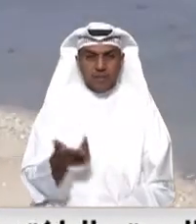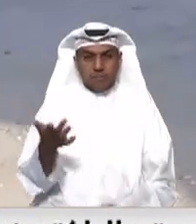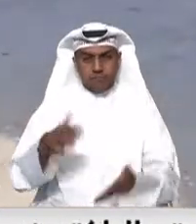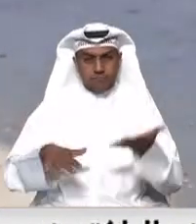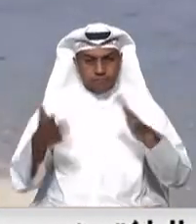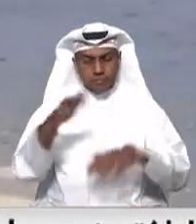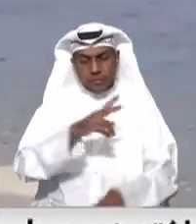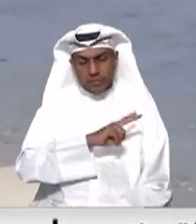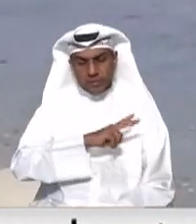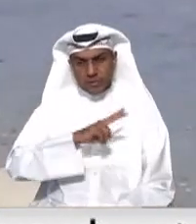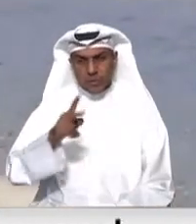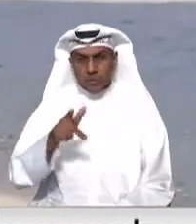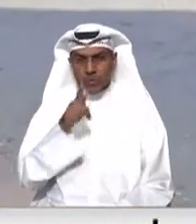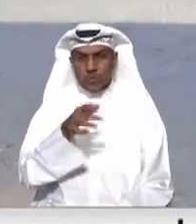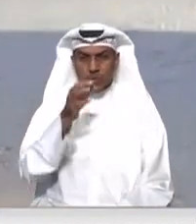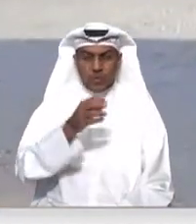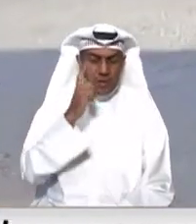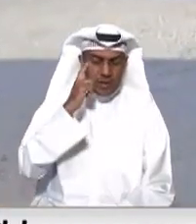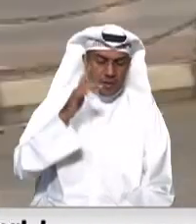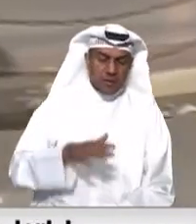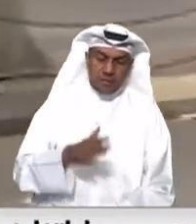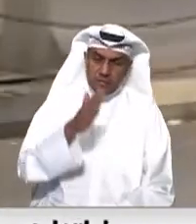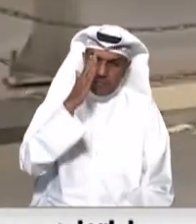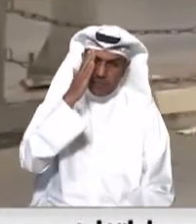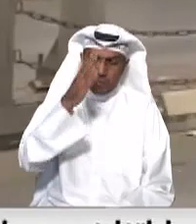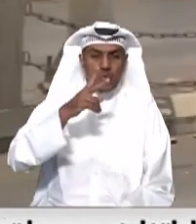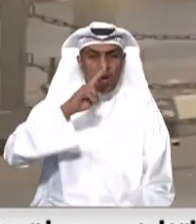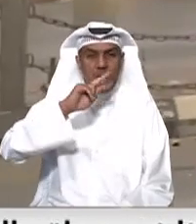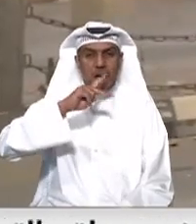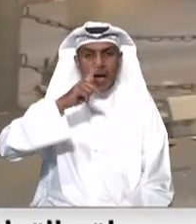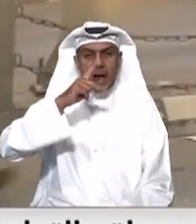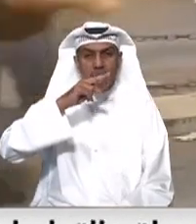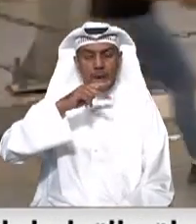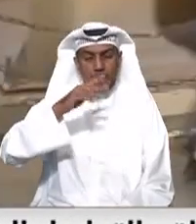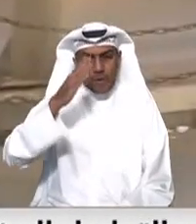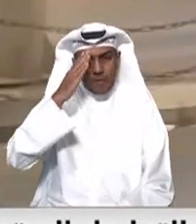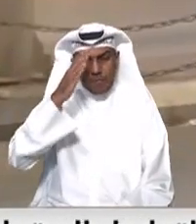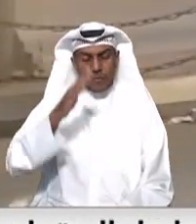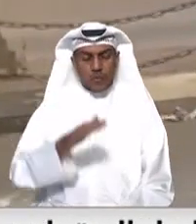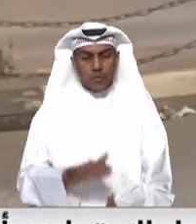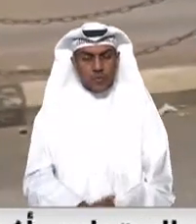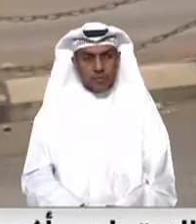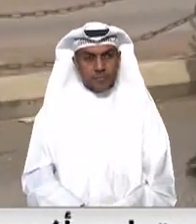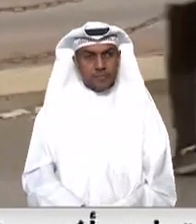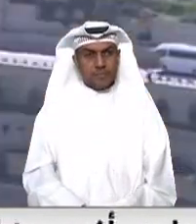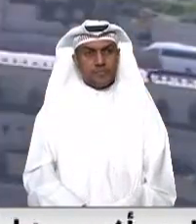نعم، فالح نصير فالح من رام الله مراسل تلفزيون دولة الكويت، شكرا